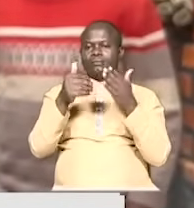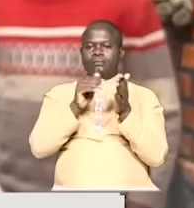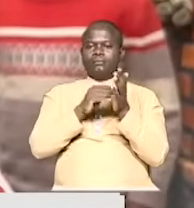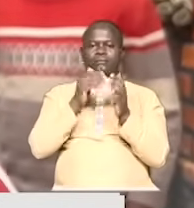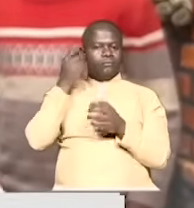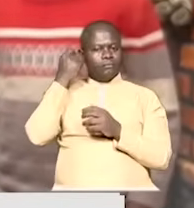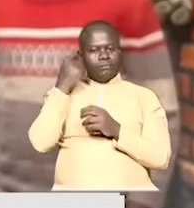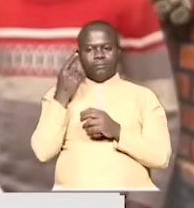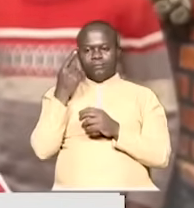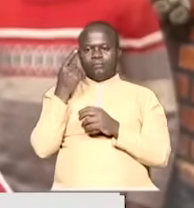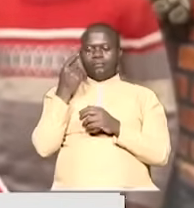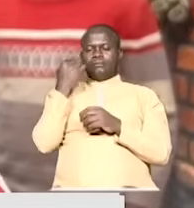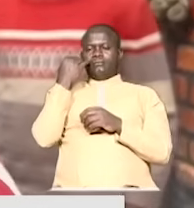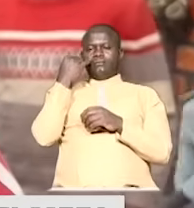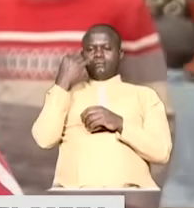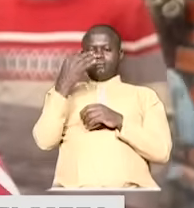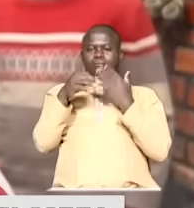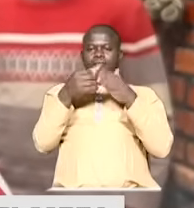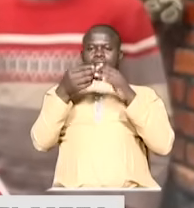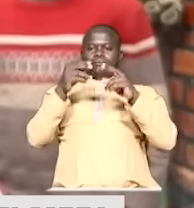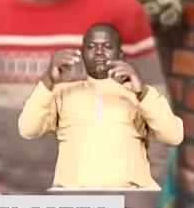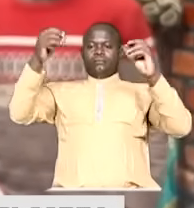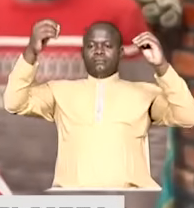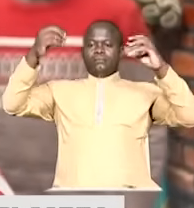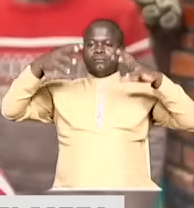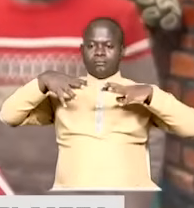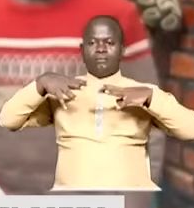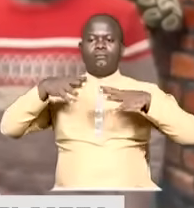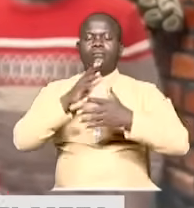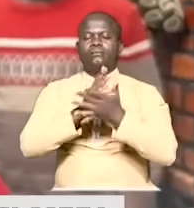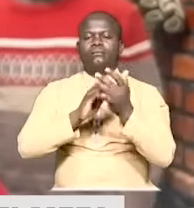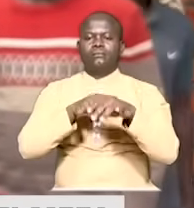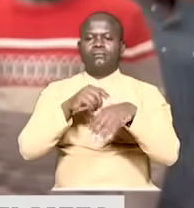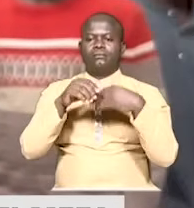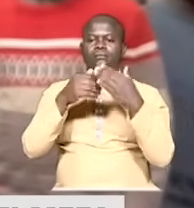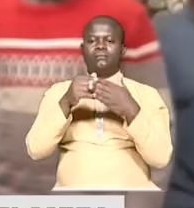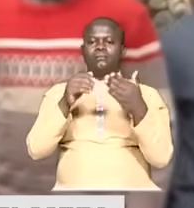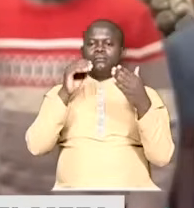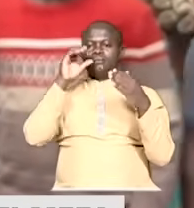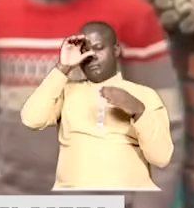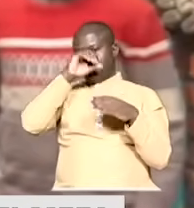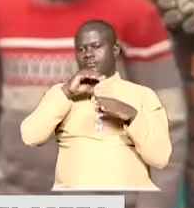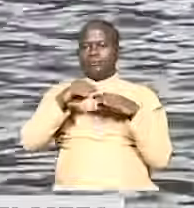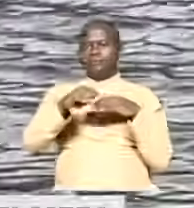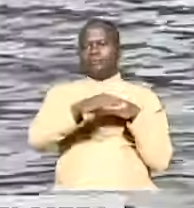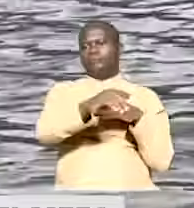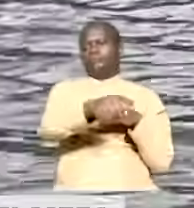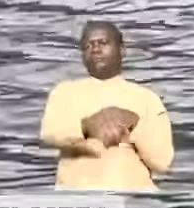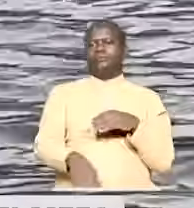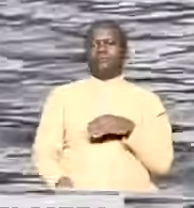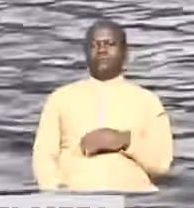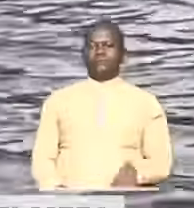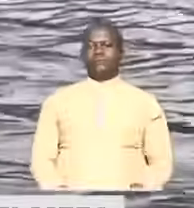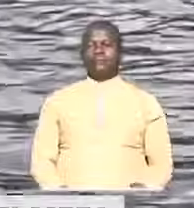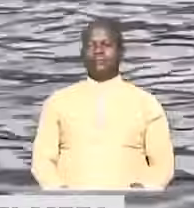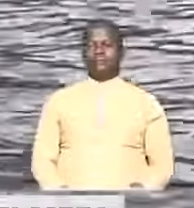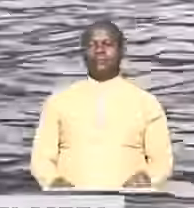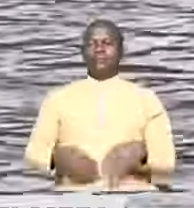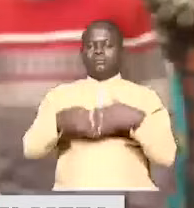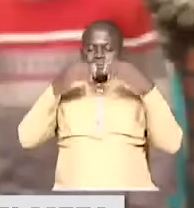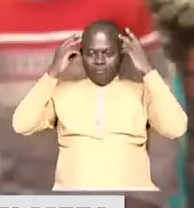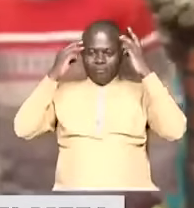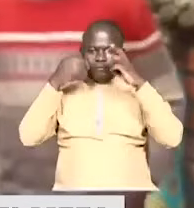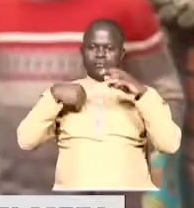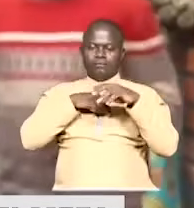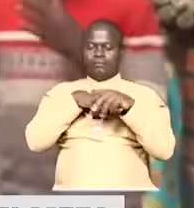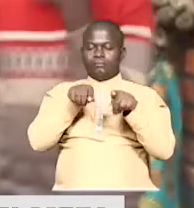ngo iyo habaye nk'akazuba haba nk'igihe mu bigega gasizemo bagashoka ingezi koko. Kiraduhangayikishije